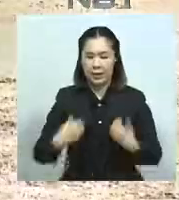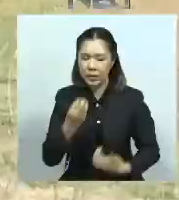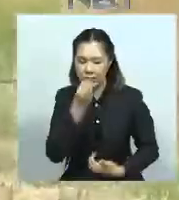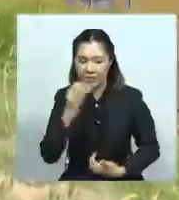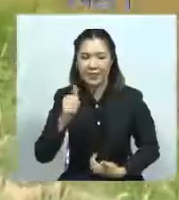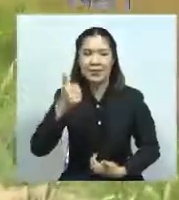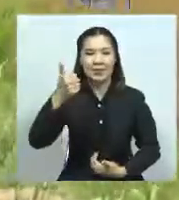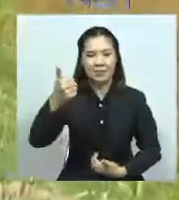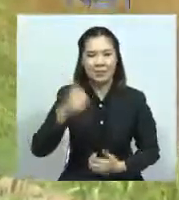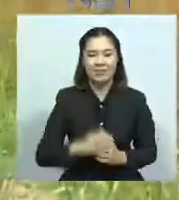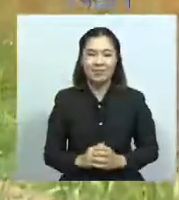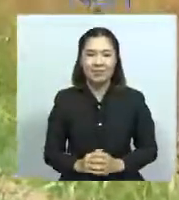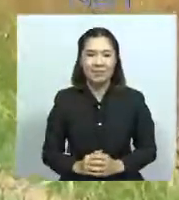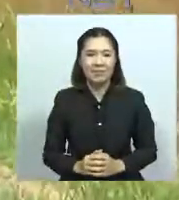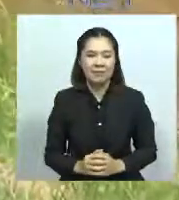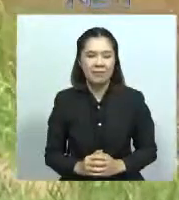นะ